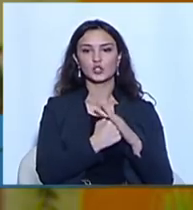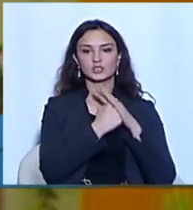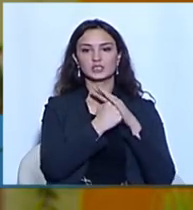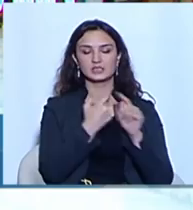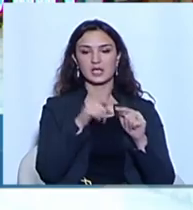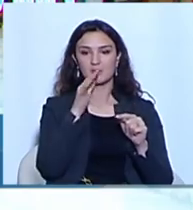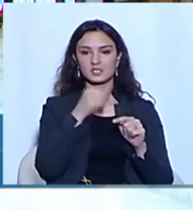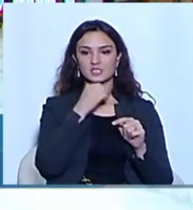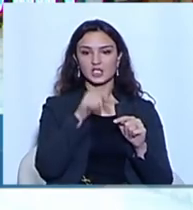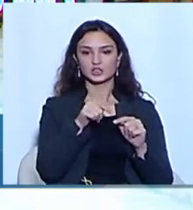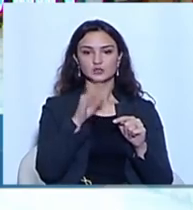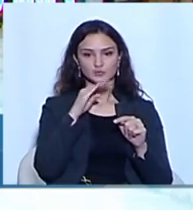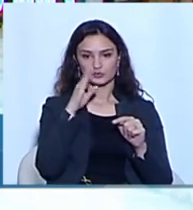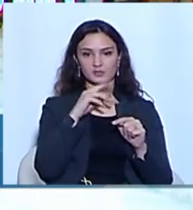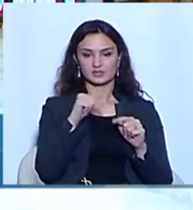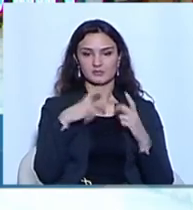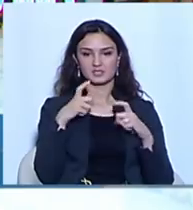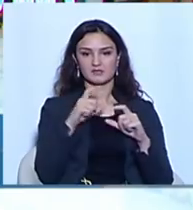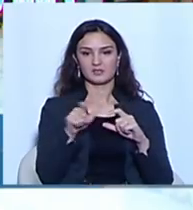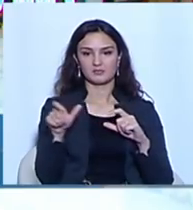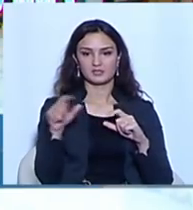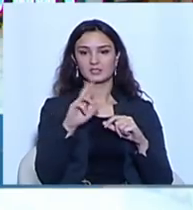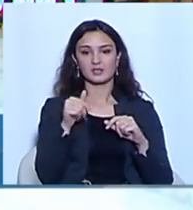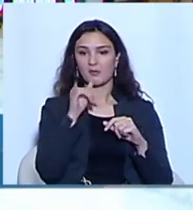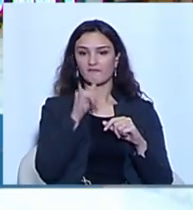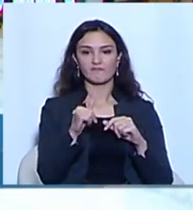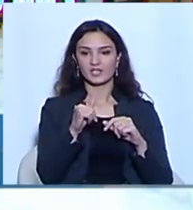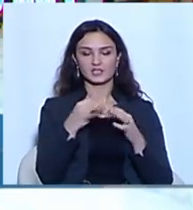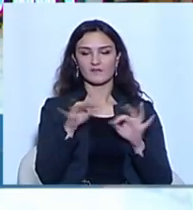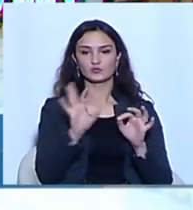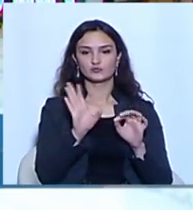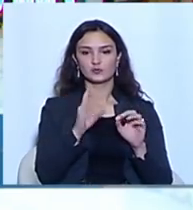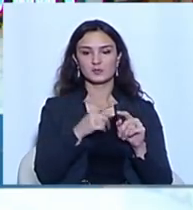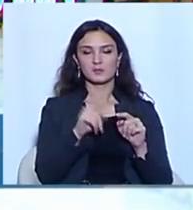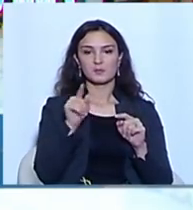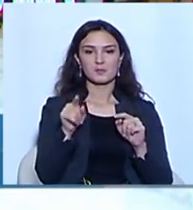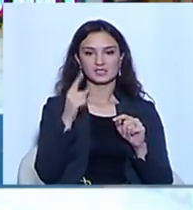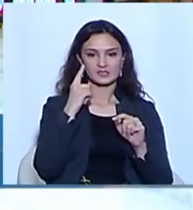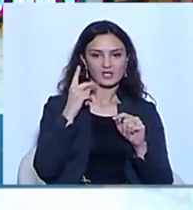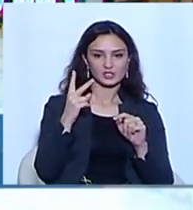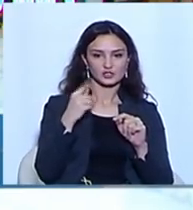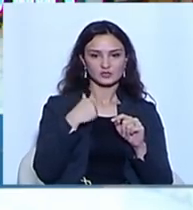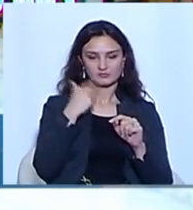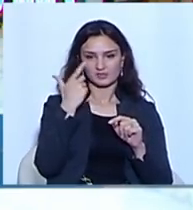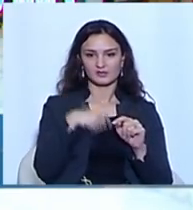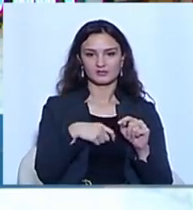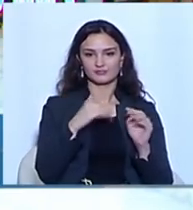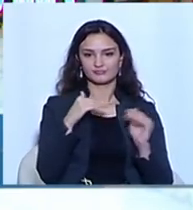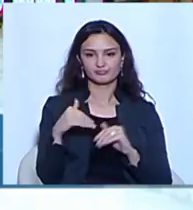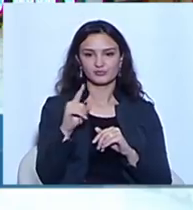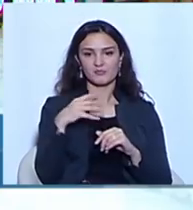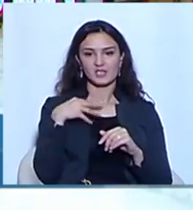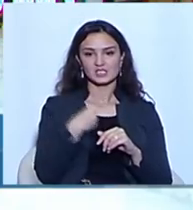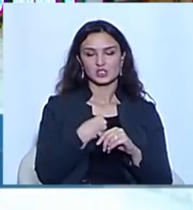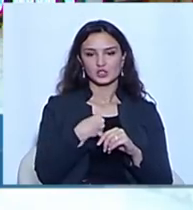ამ ასაკში? მშობელი და მასწავლებელი. და მე ვერ დავუშვებ, რომ მათ თვალში გავუფასურდე